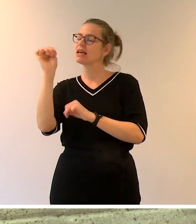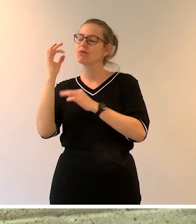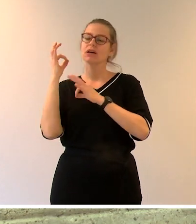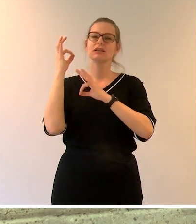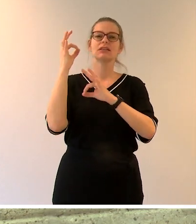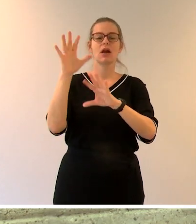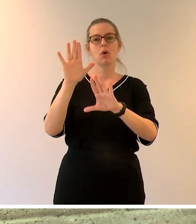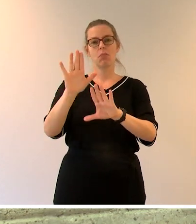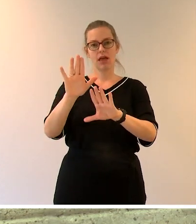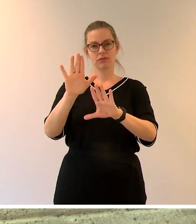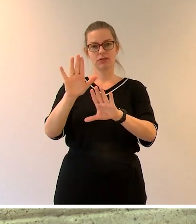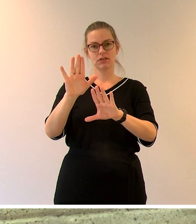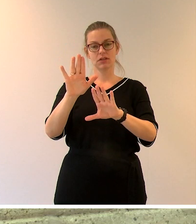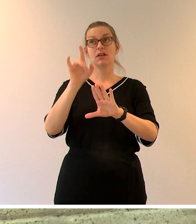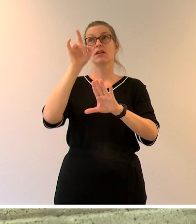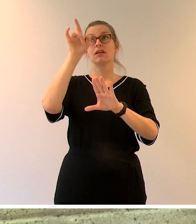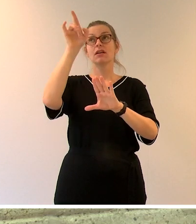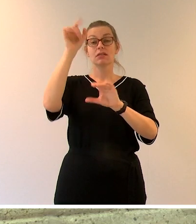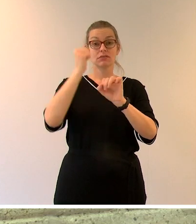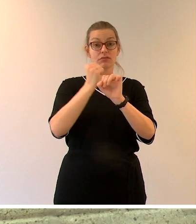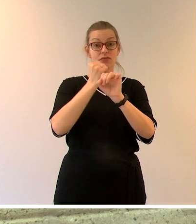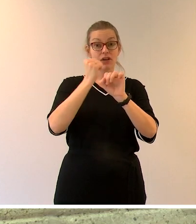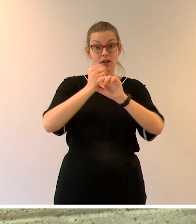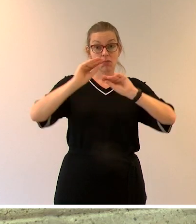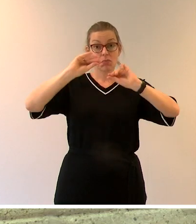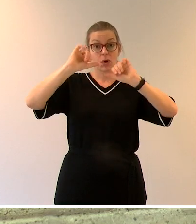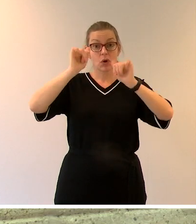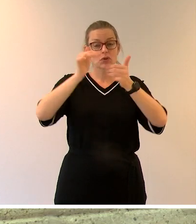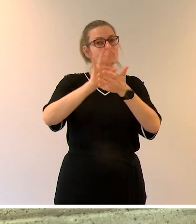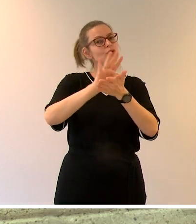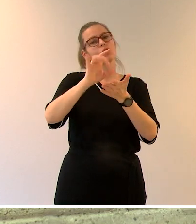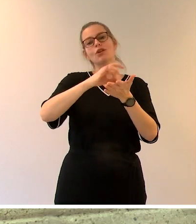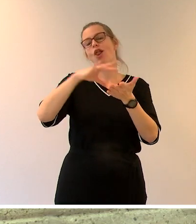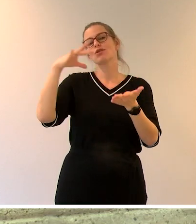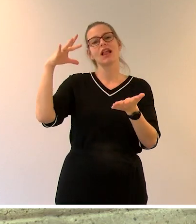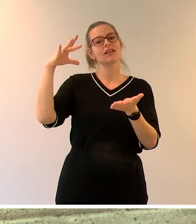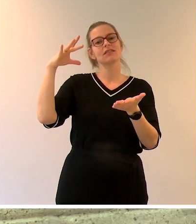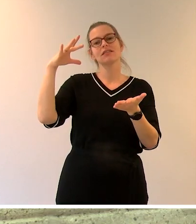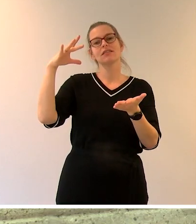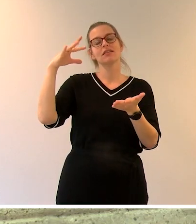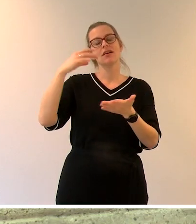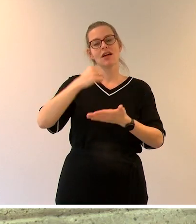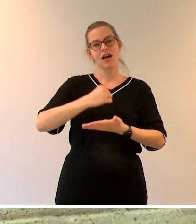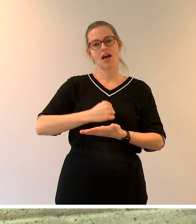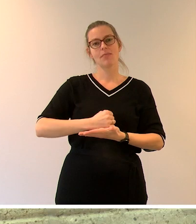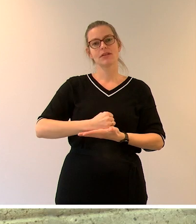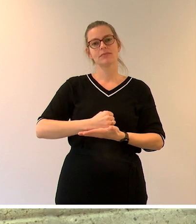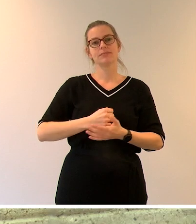in eeuwigheid en niet laat varen de werken van zijn handen.